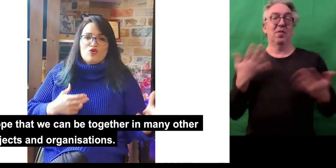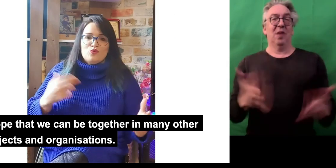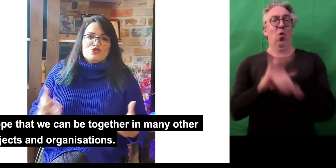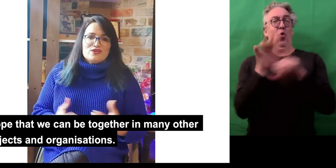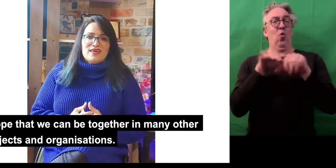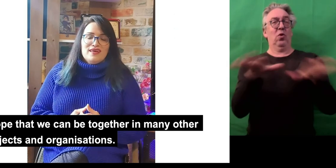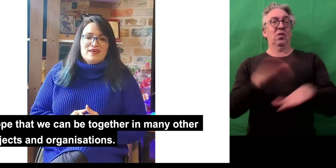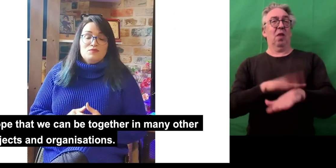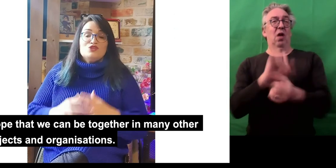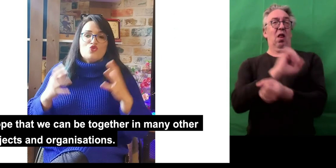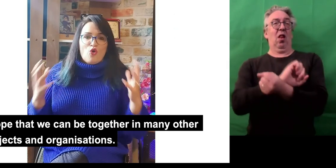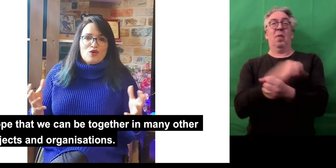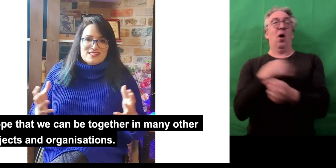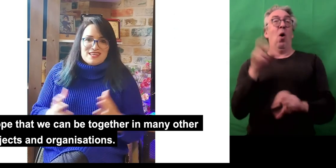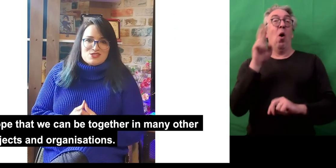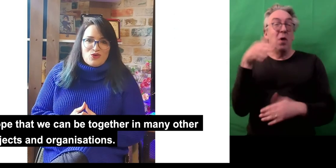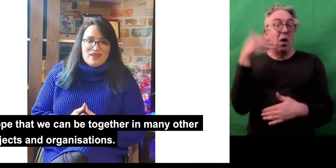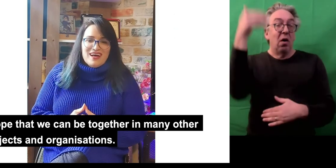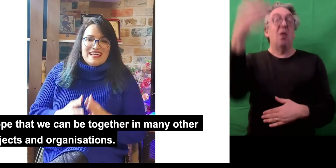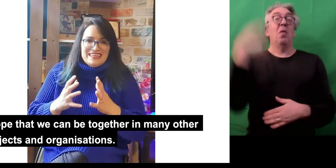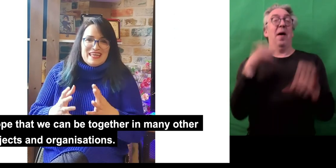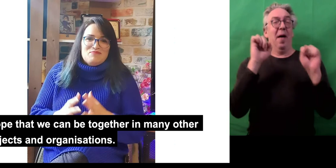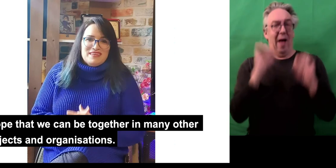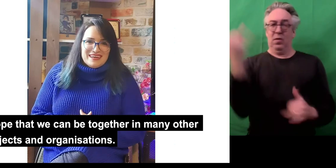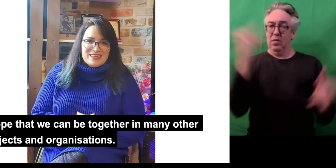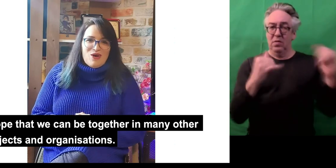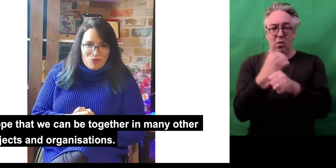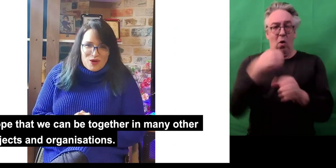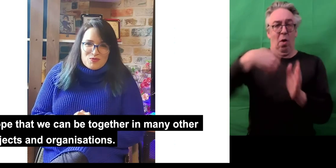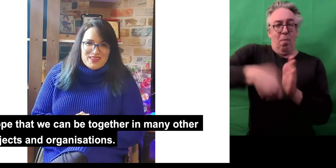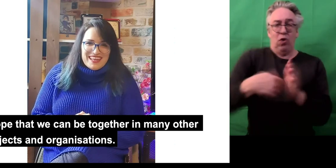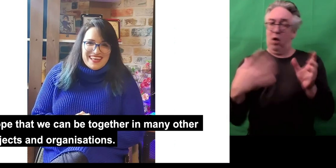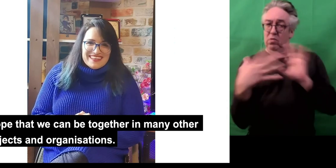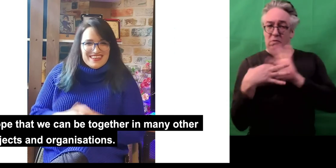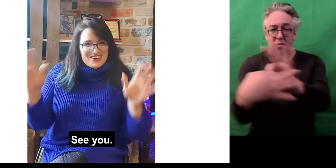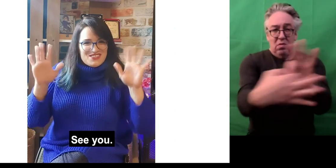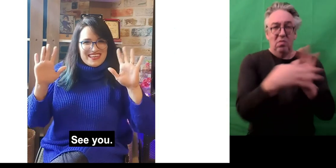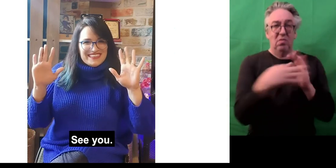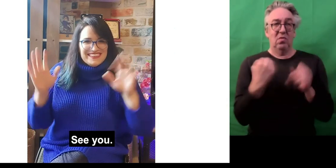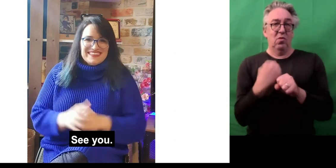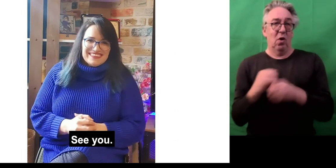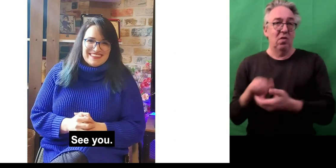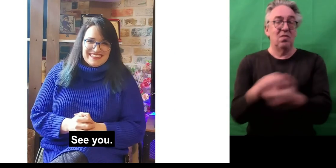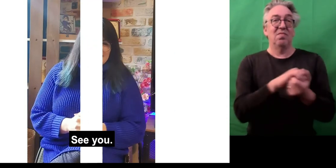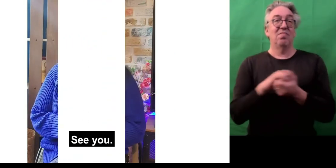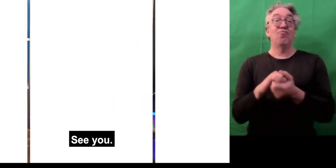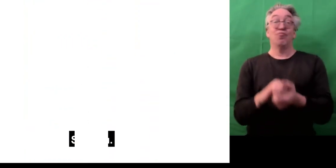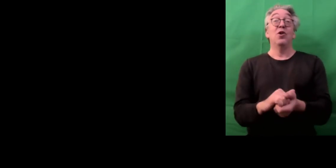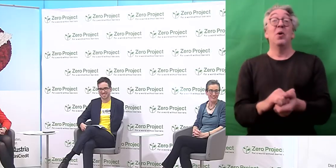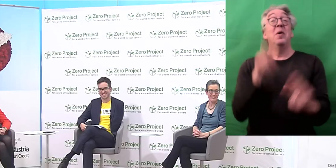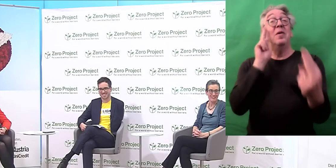Birçok projede, birçok organizasyonda yine bir arada olmak ümidiyle. Hoşça kalın.